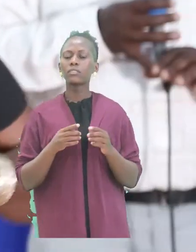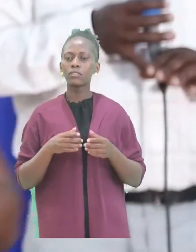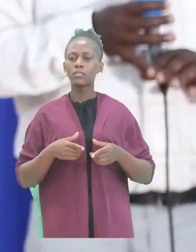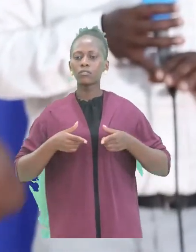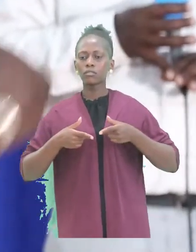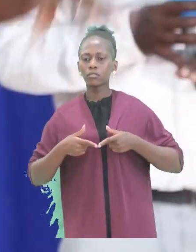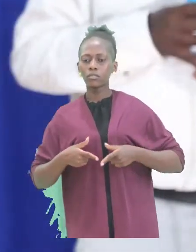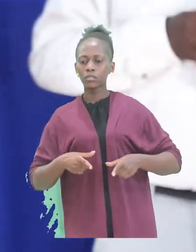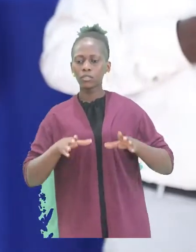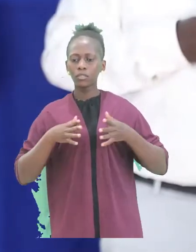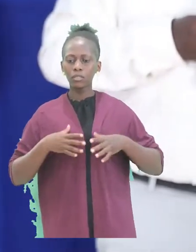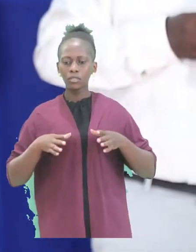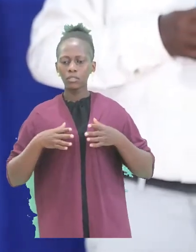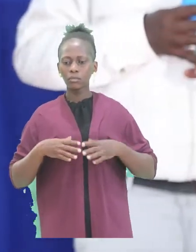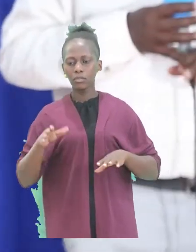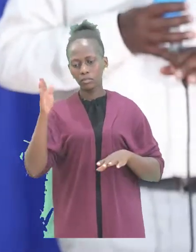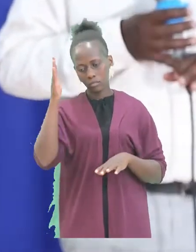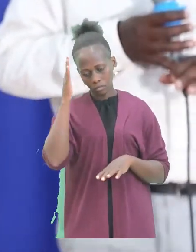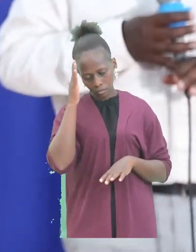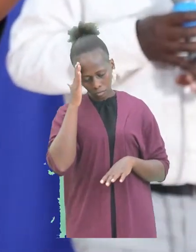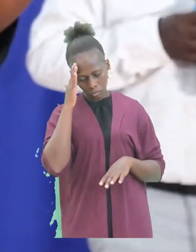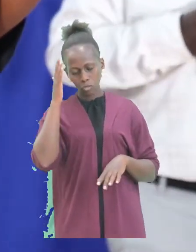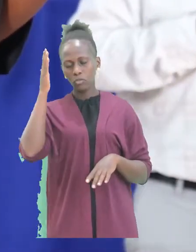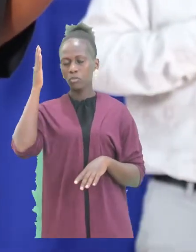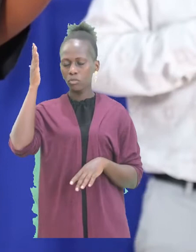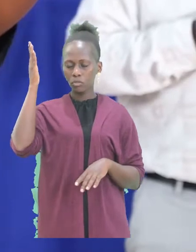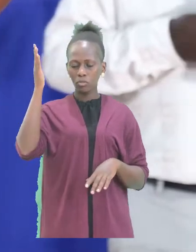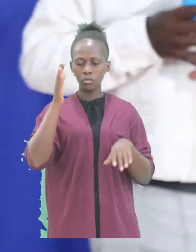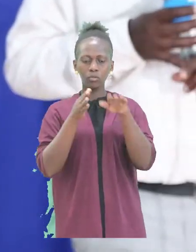Naijulikane wewe ni Mungu,